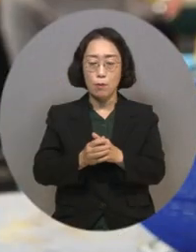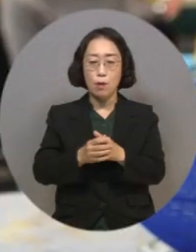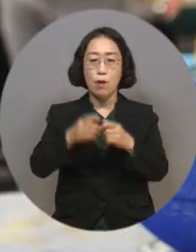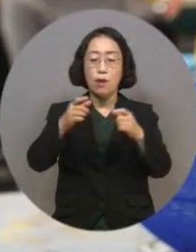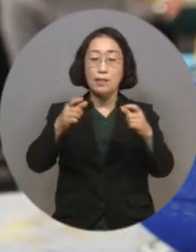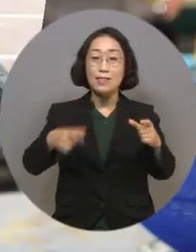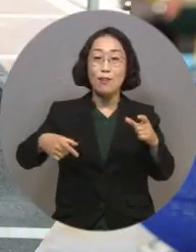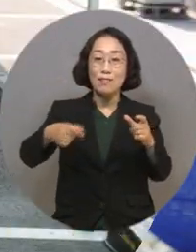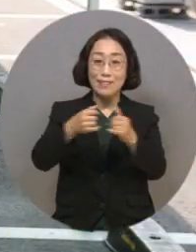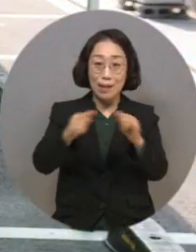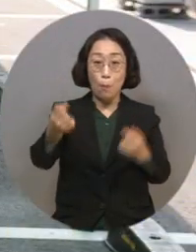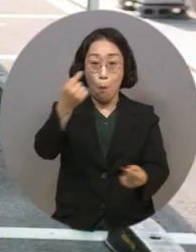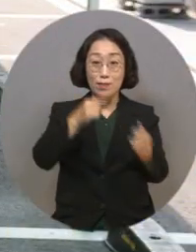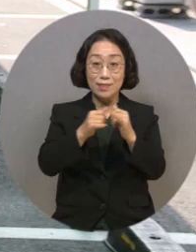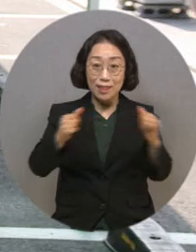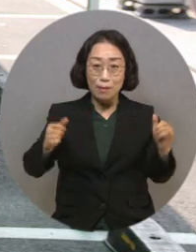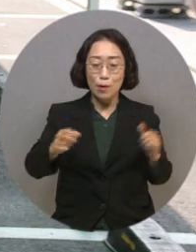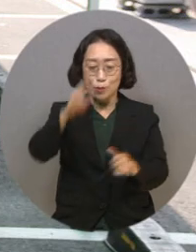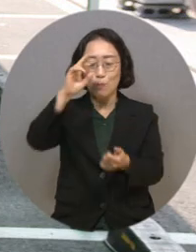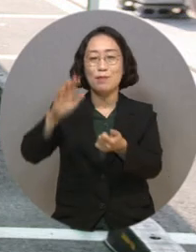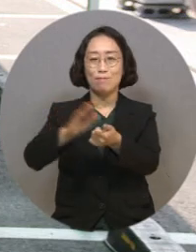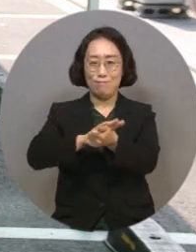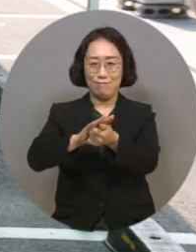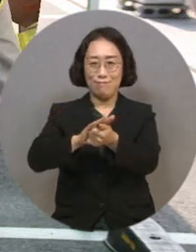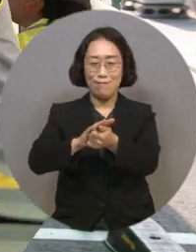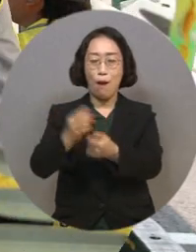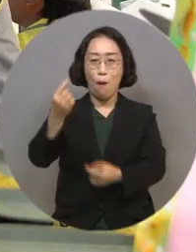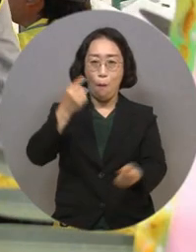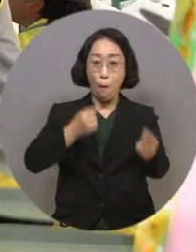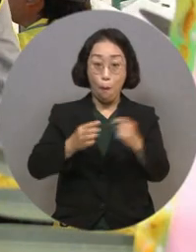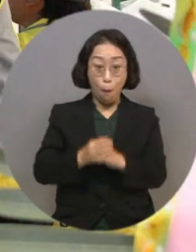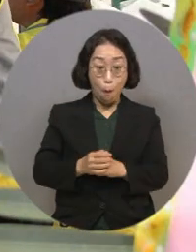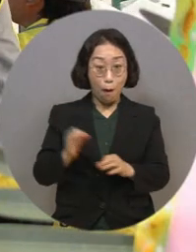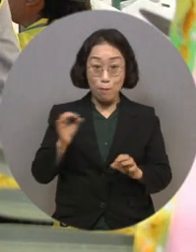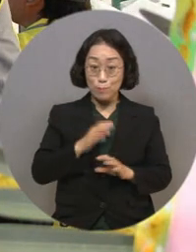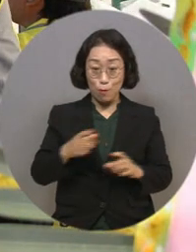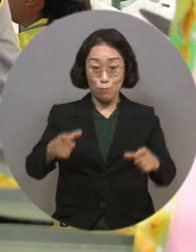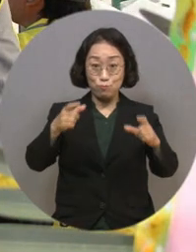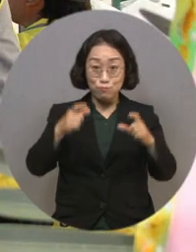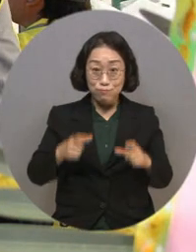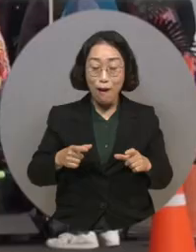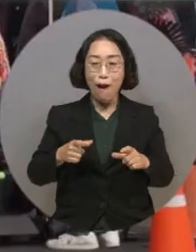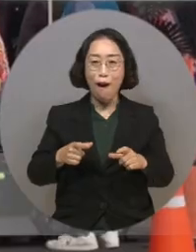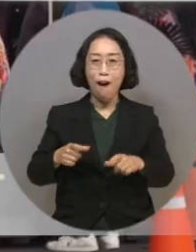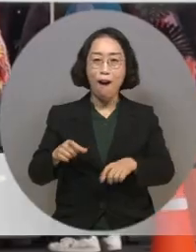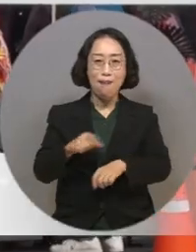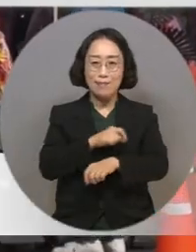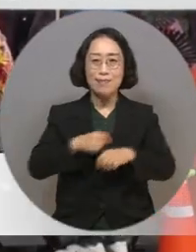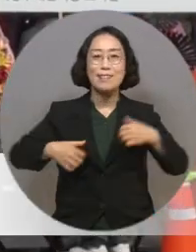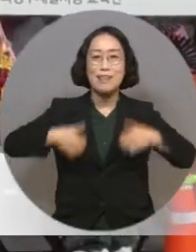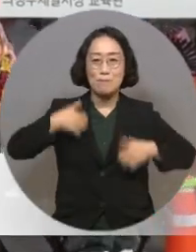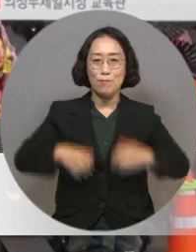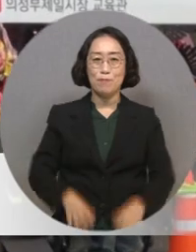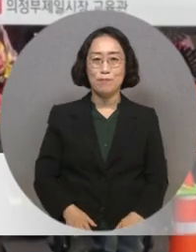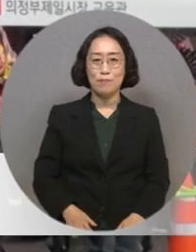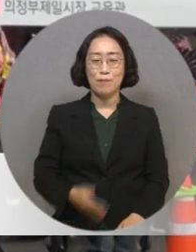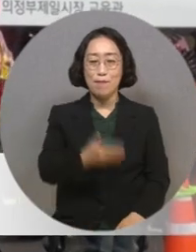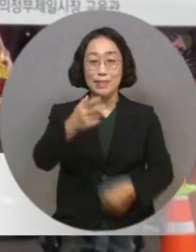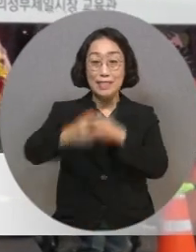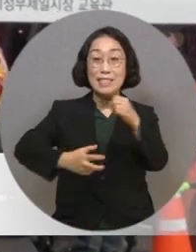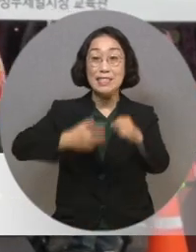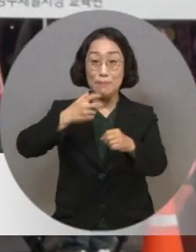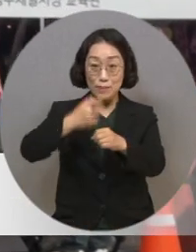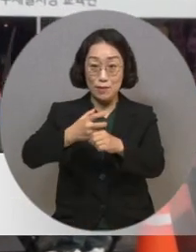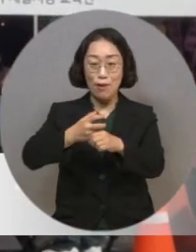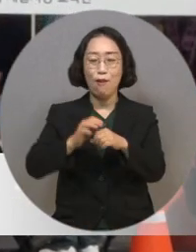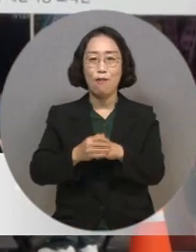점심 한 끼를 준비해 시장을 찾는 시민들에게 뜻밖의 즐거움을 더했습니다. 의정부 제1시장 70주년